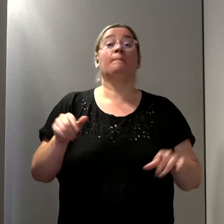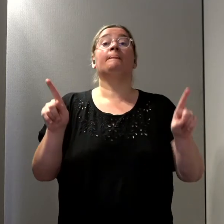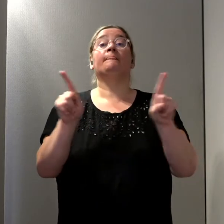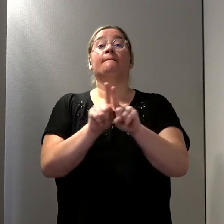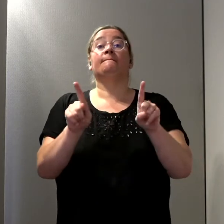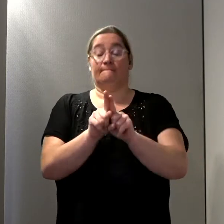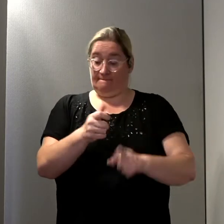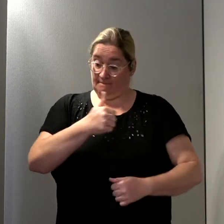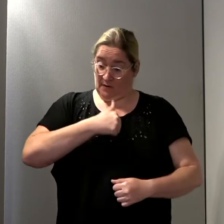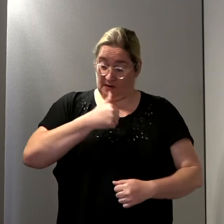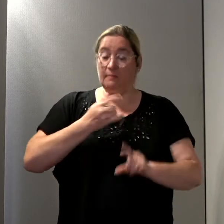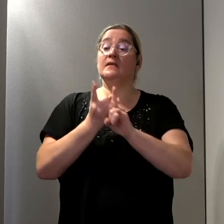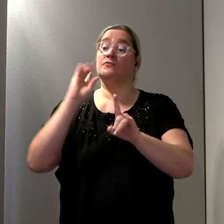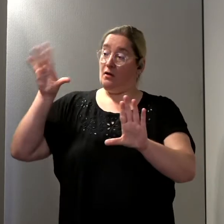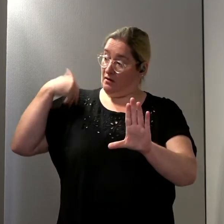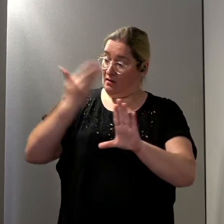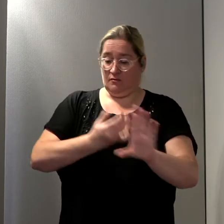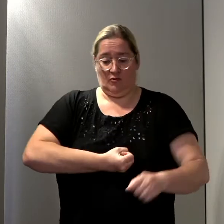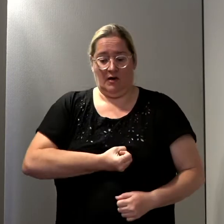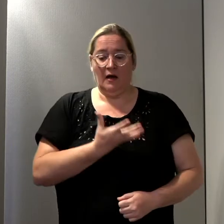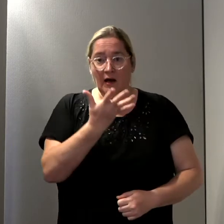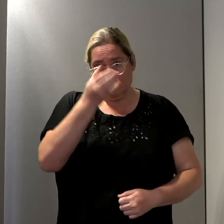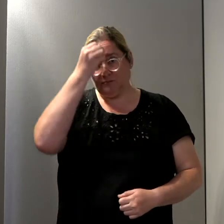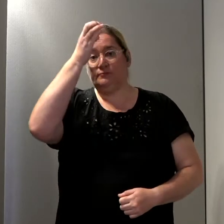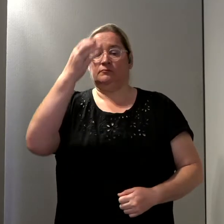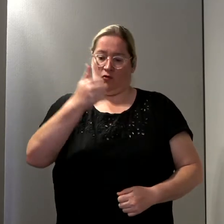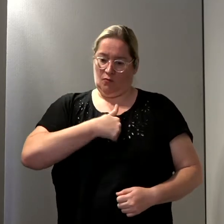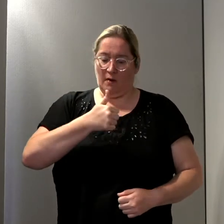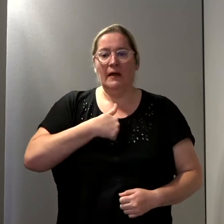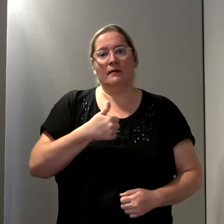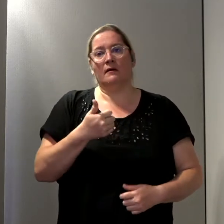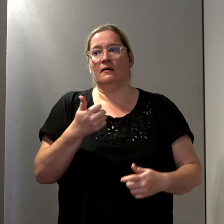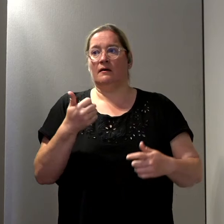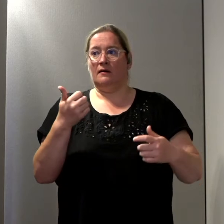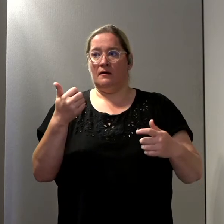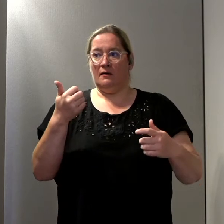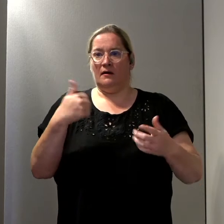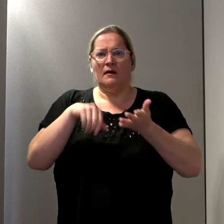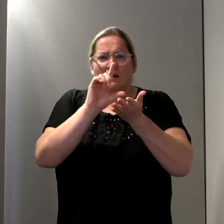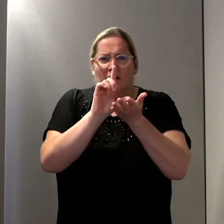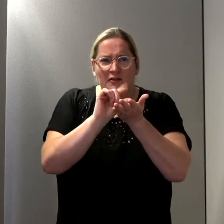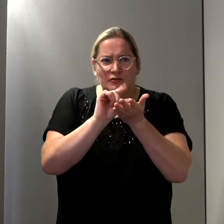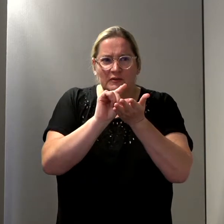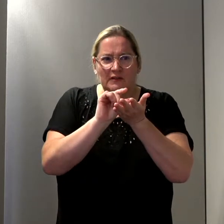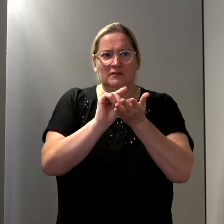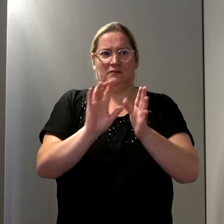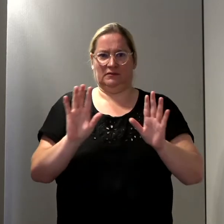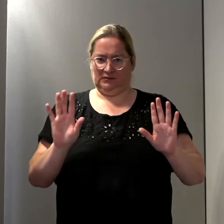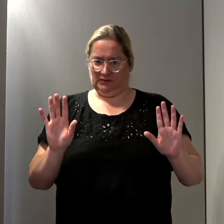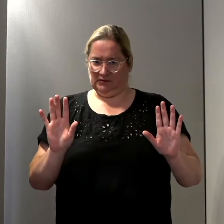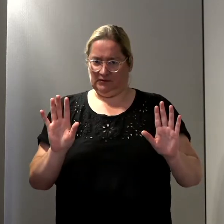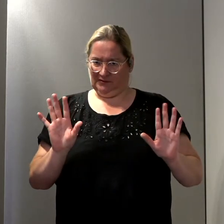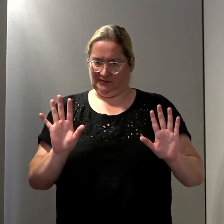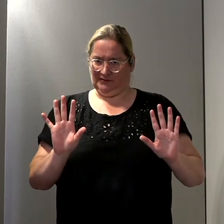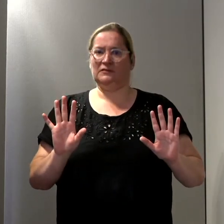suis également historienne d'art. Alors, je ne suis pas tweeteuse. Et c'est vraiment, j'insiste là-dessus, parce que c'est